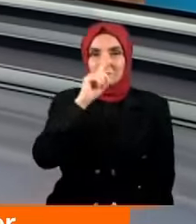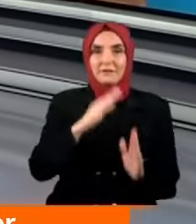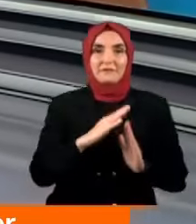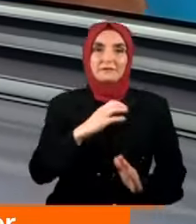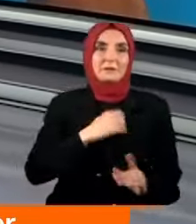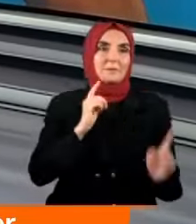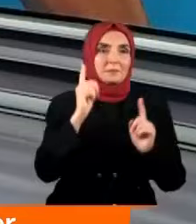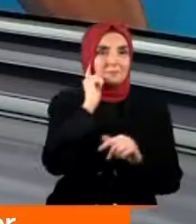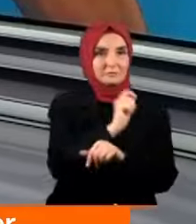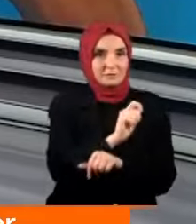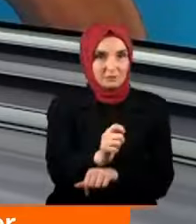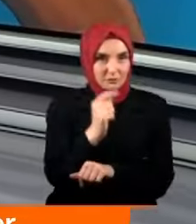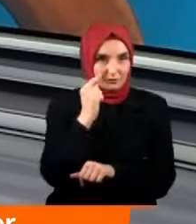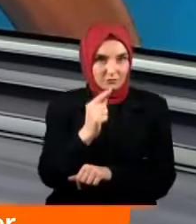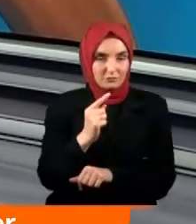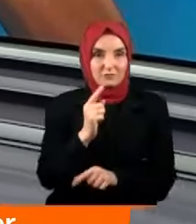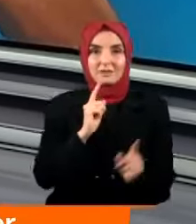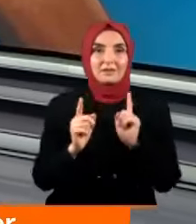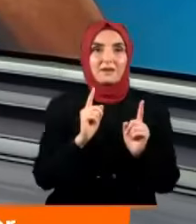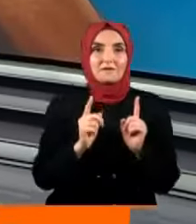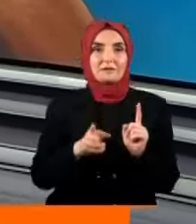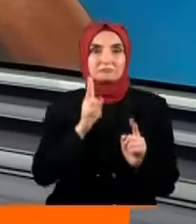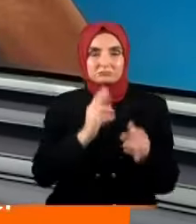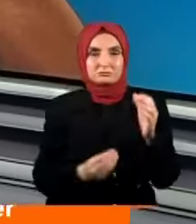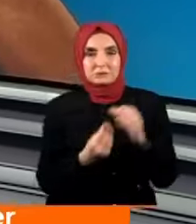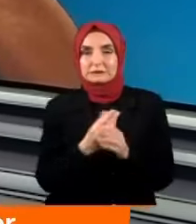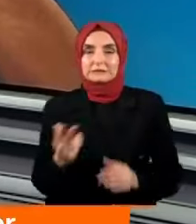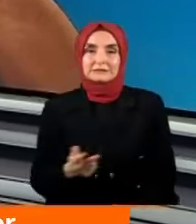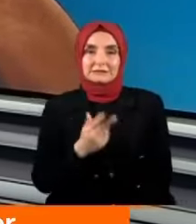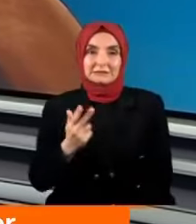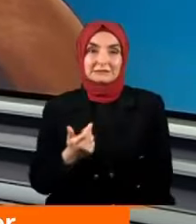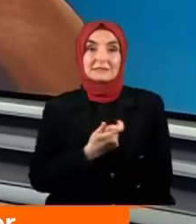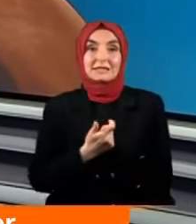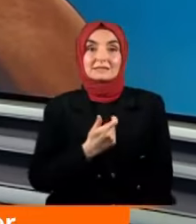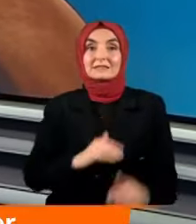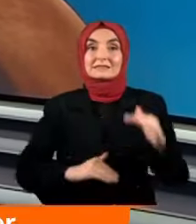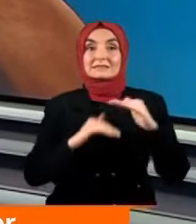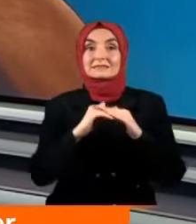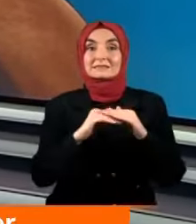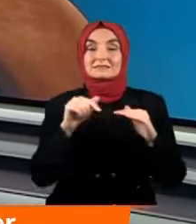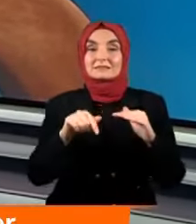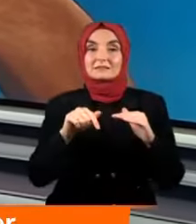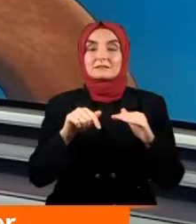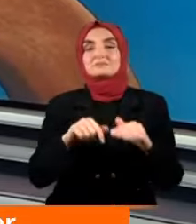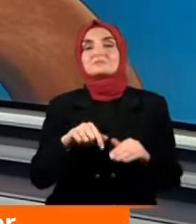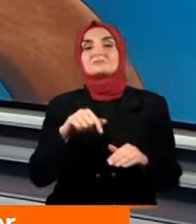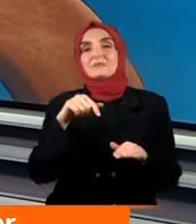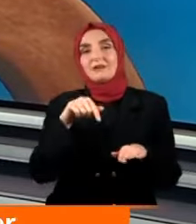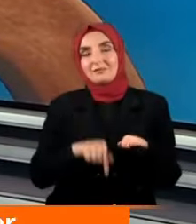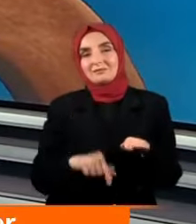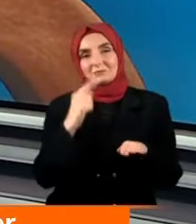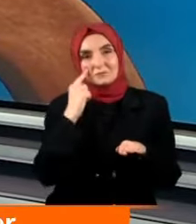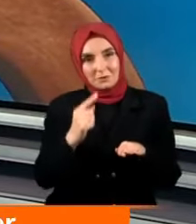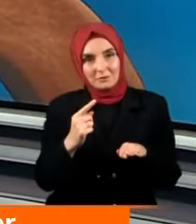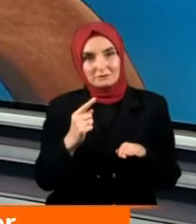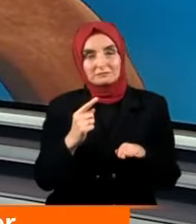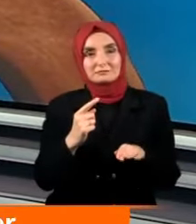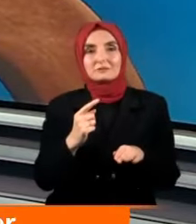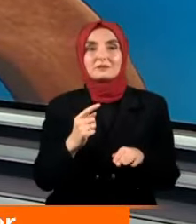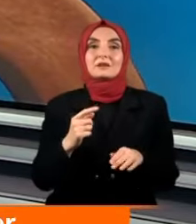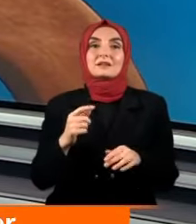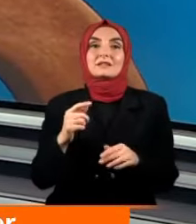hızıyla sonuçlandı. Kiranın yasal sınırın altında olduğu gerekçesiyle kiracıya tahliye kararı verildi. Ve yaşanan bu örnek bu konuda